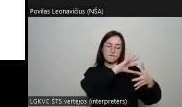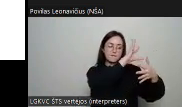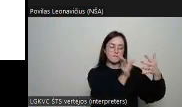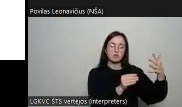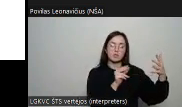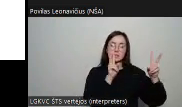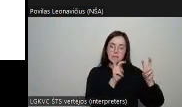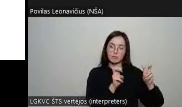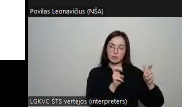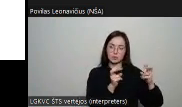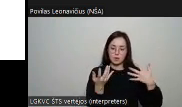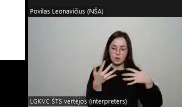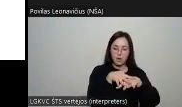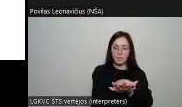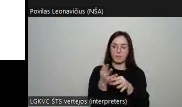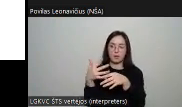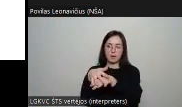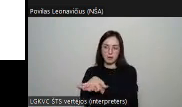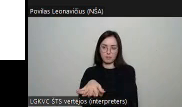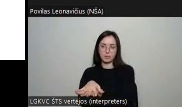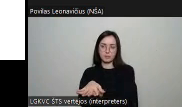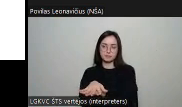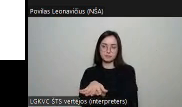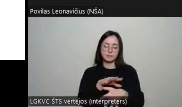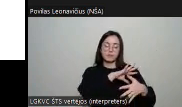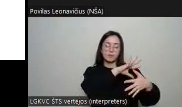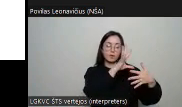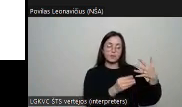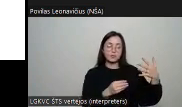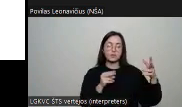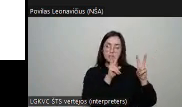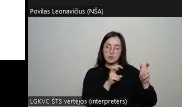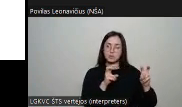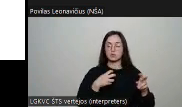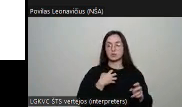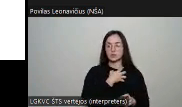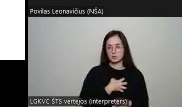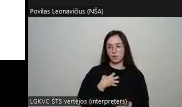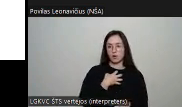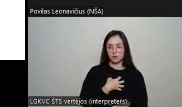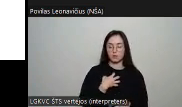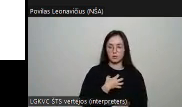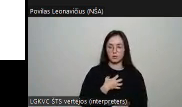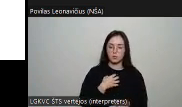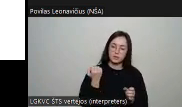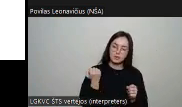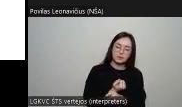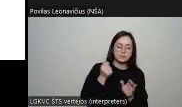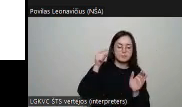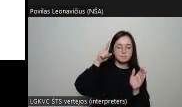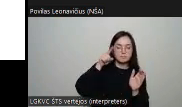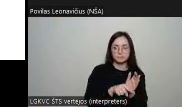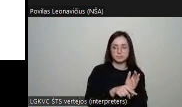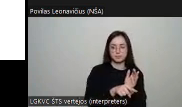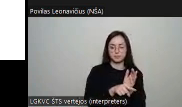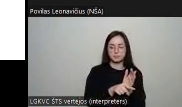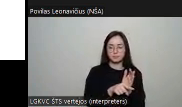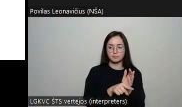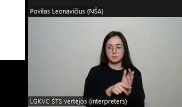kad būtų integruotos ir visos temos dalykų logika būtų irgi nagrinėjamos. Ir tokiu